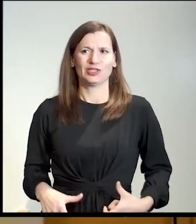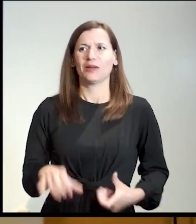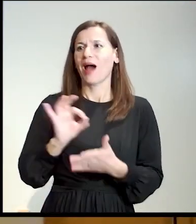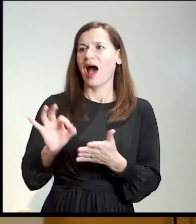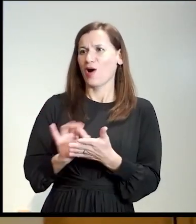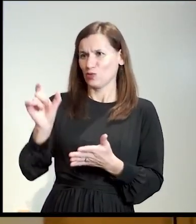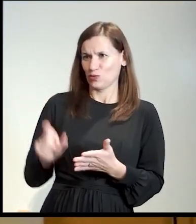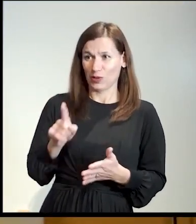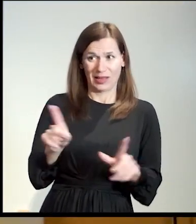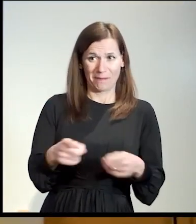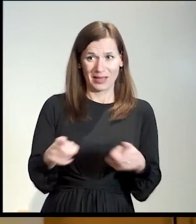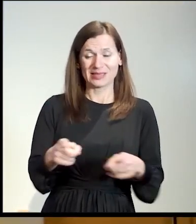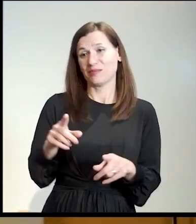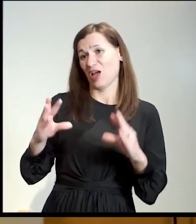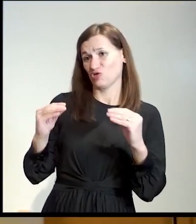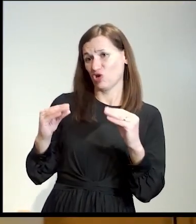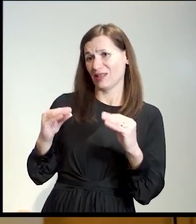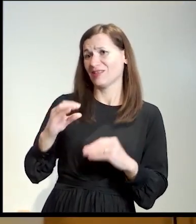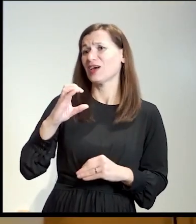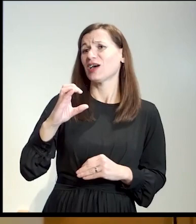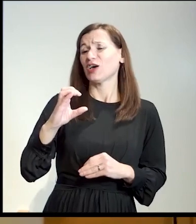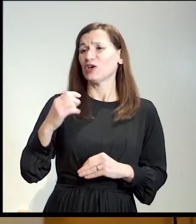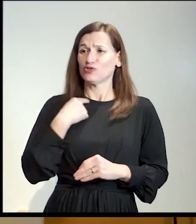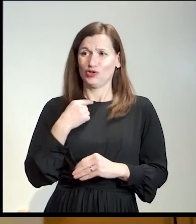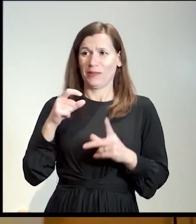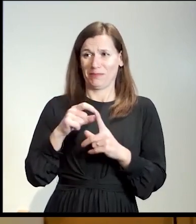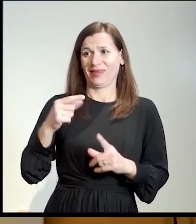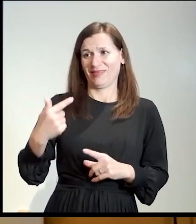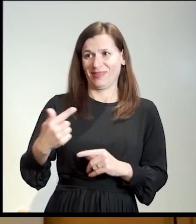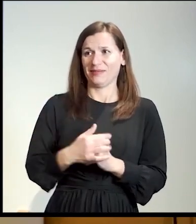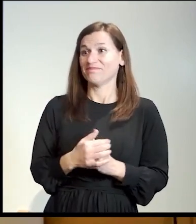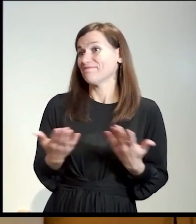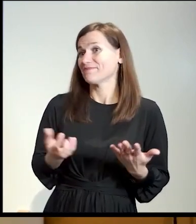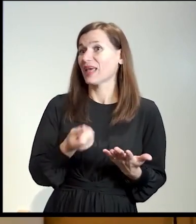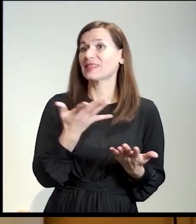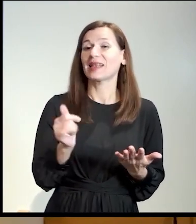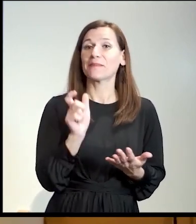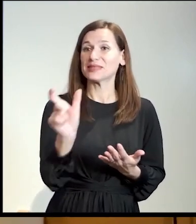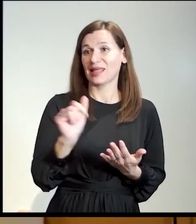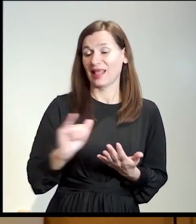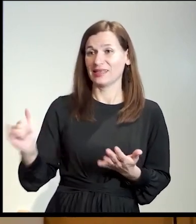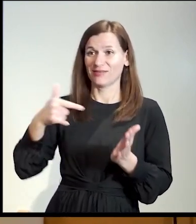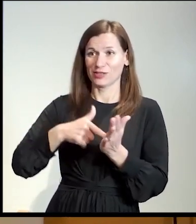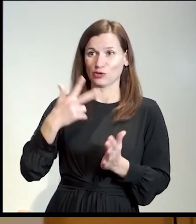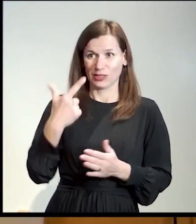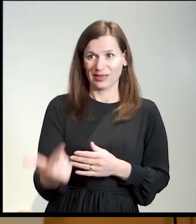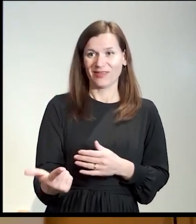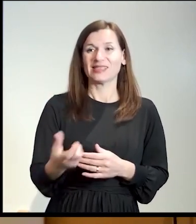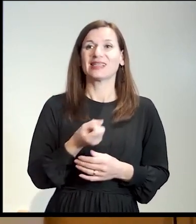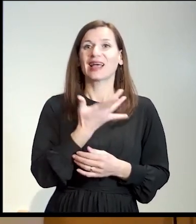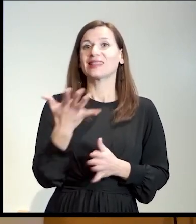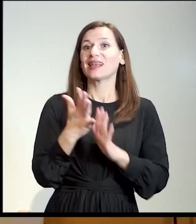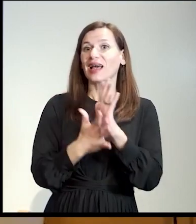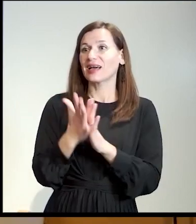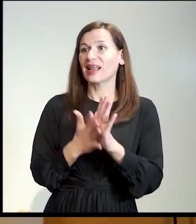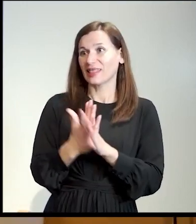zale pesmi je namreč ChatGPT. Katera je beseda leta 2023, katera kretnja